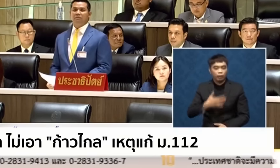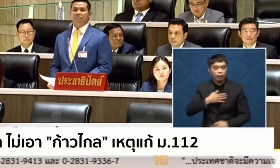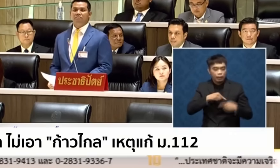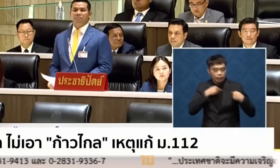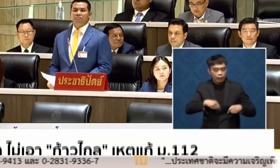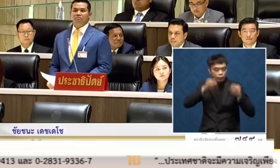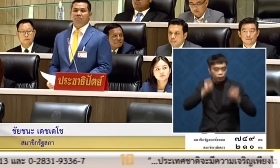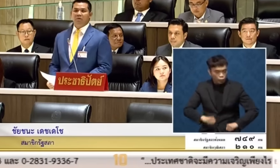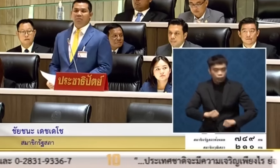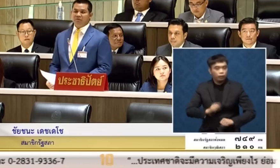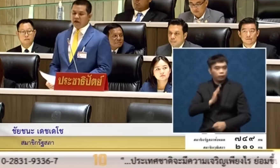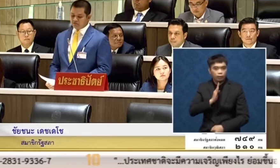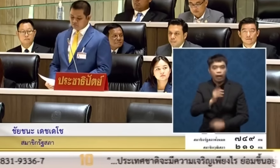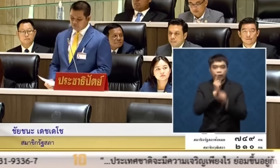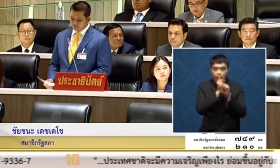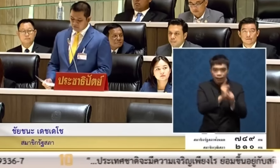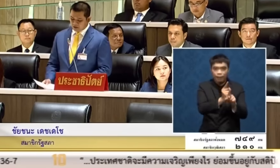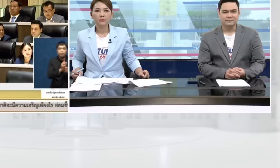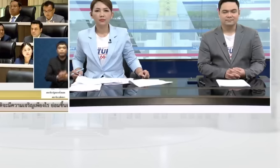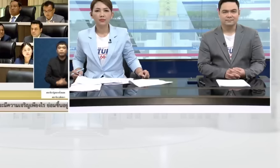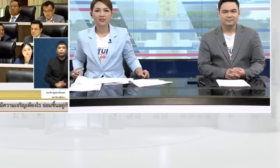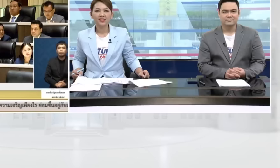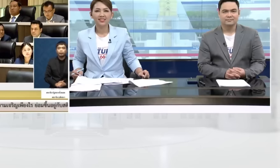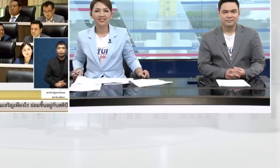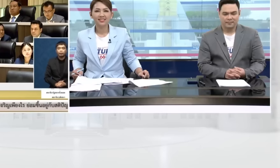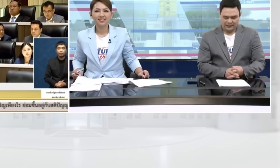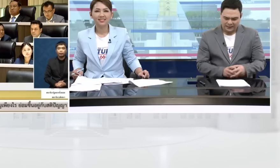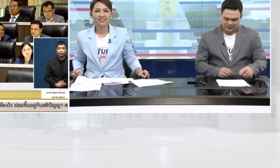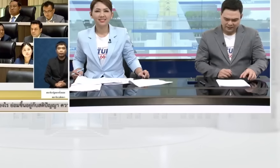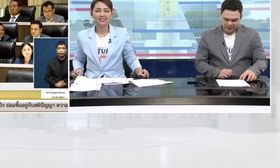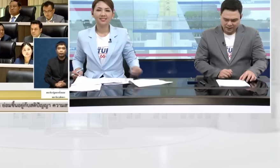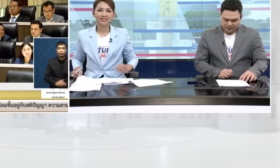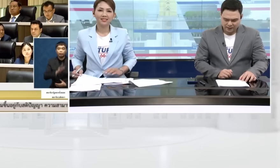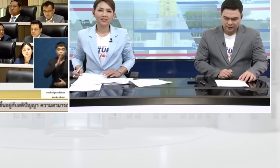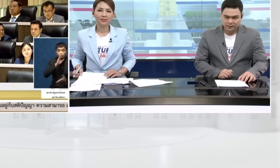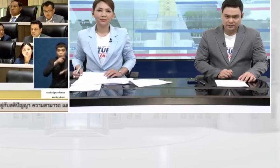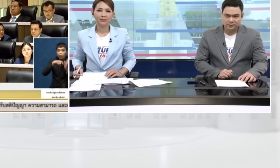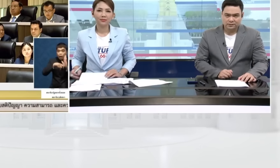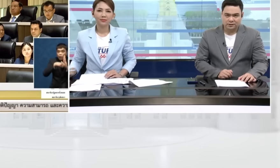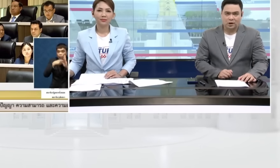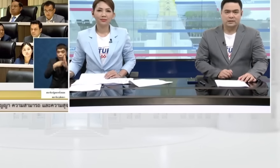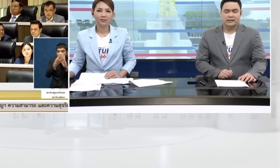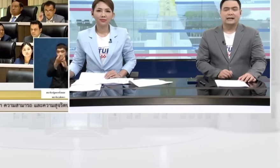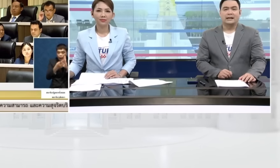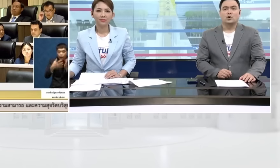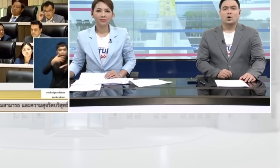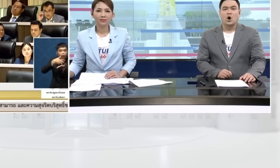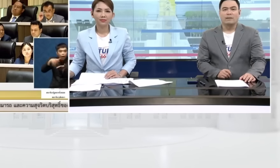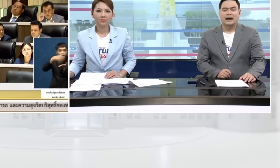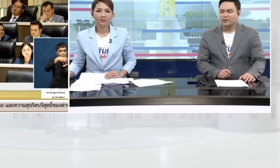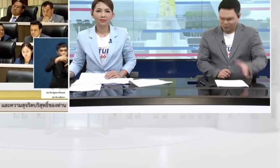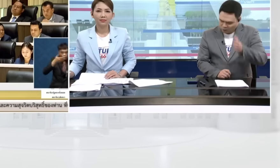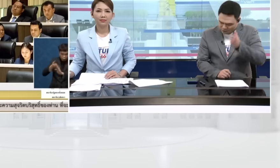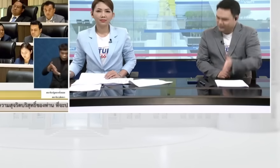มาโดยตลอดเพราะฉะนั้นการที่เรา ฮะคือสสชนะเดชโช